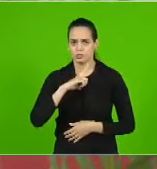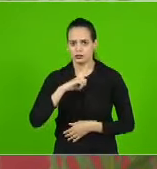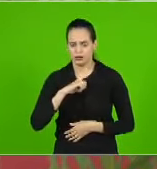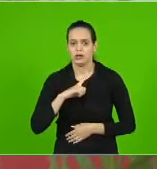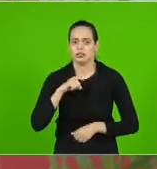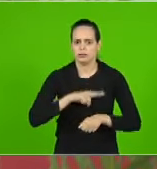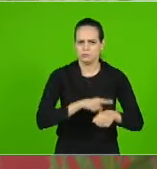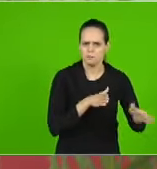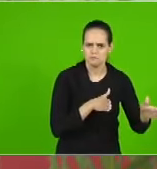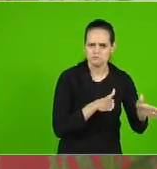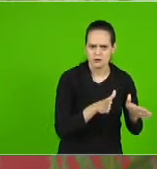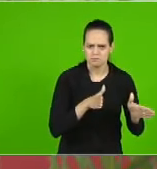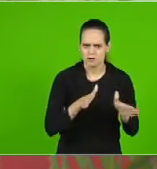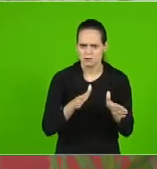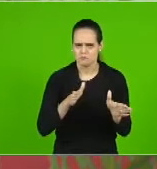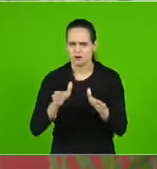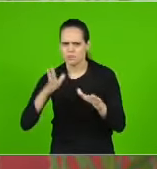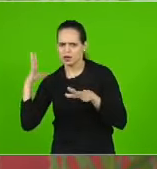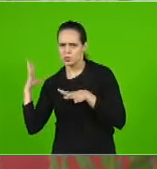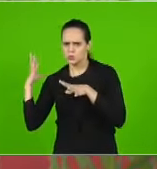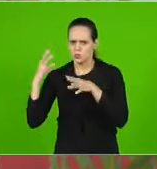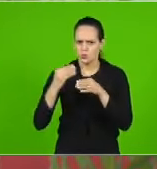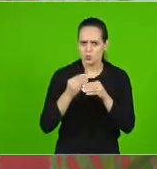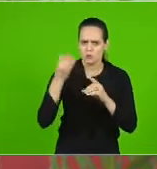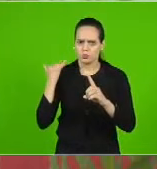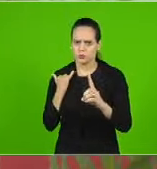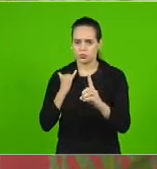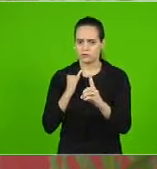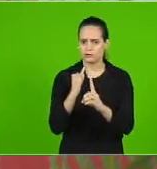сказать, что эти пророческие вехи, они пред нами.